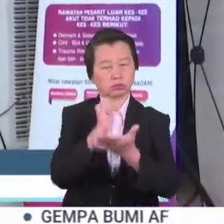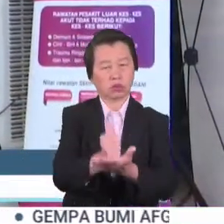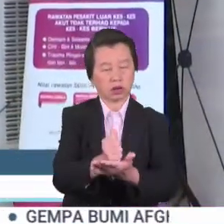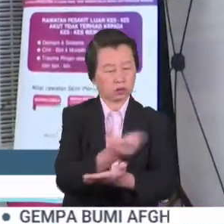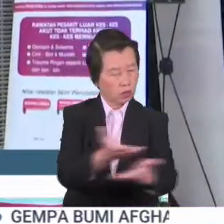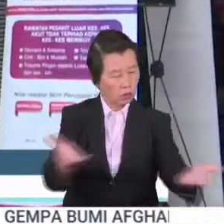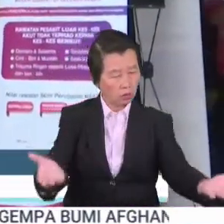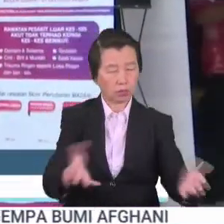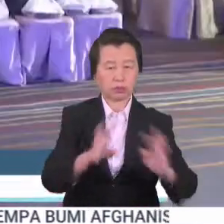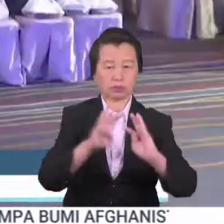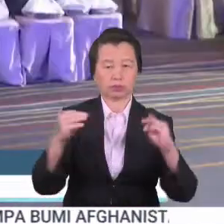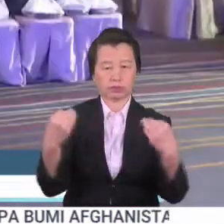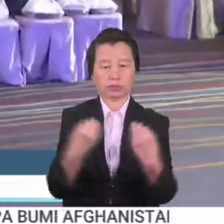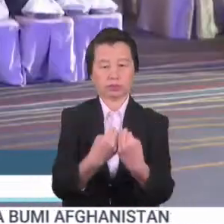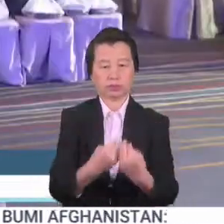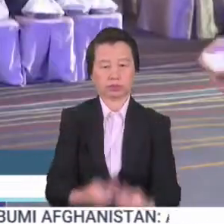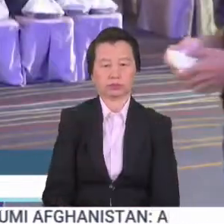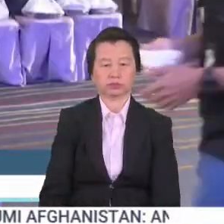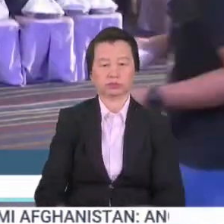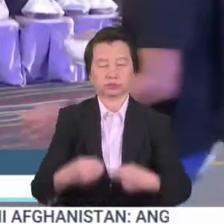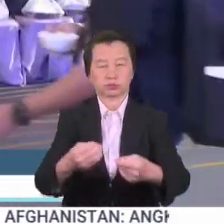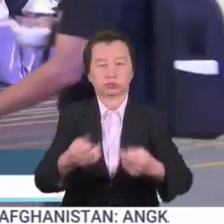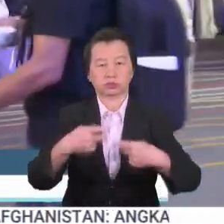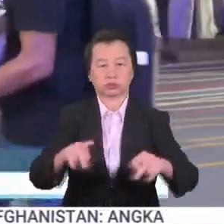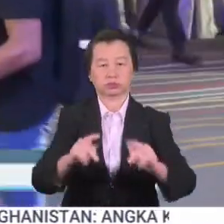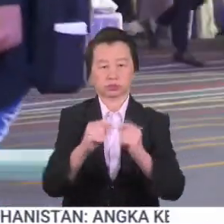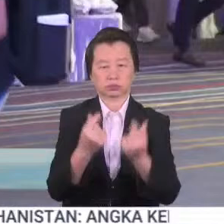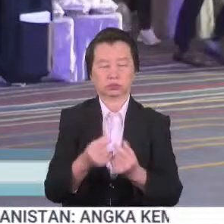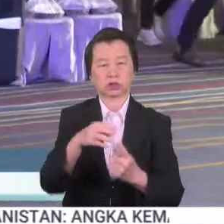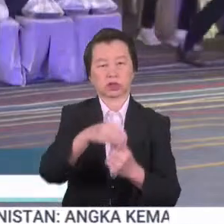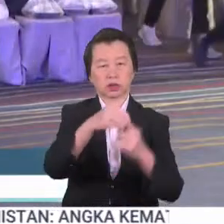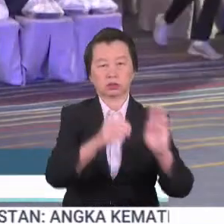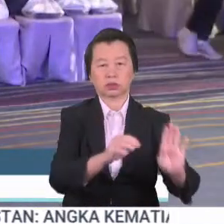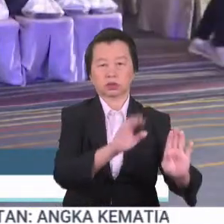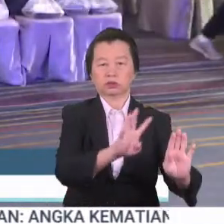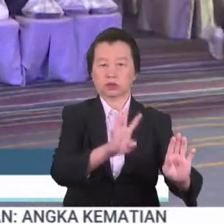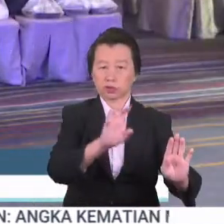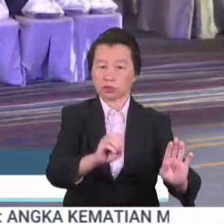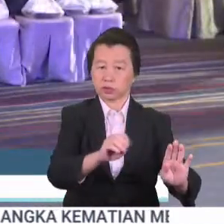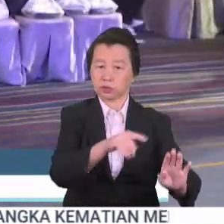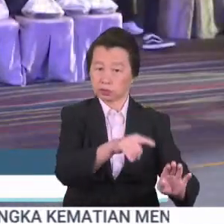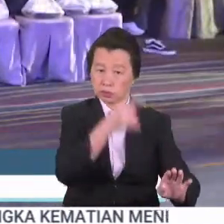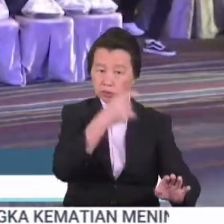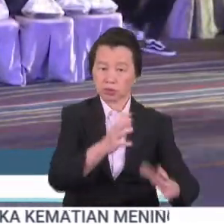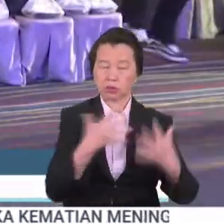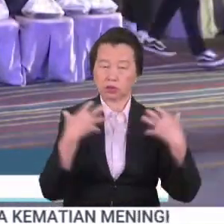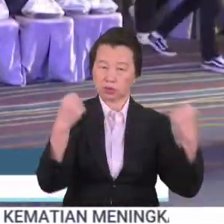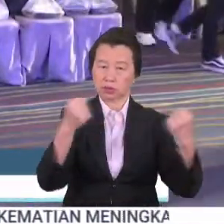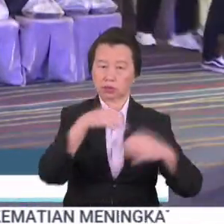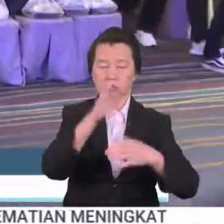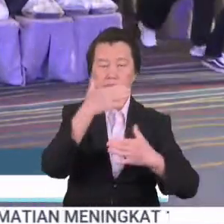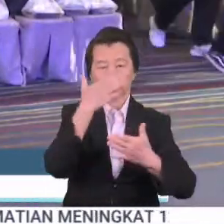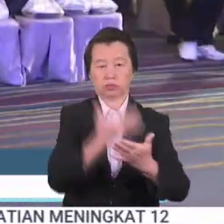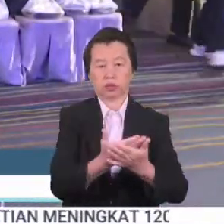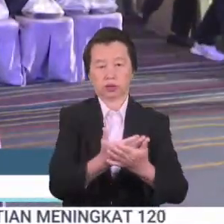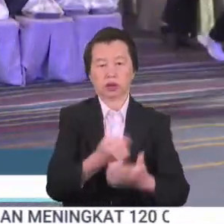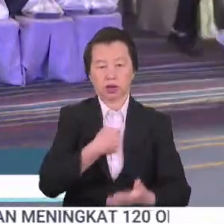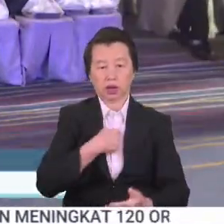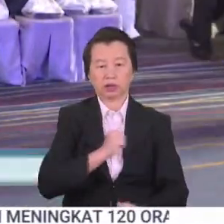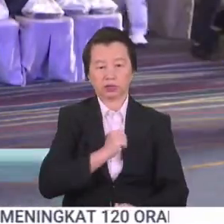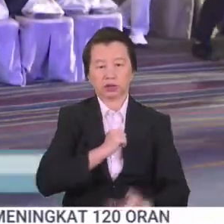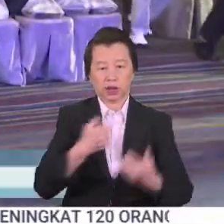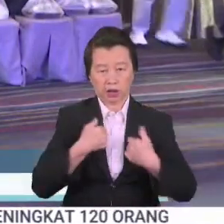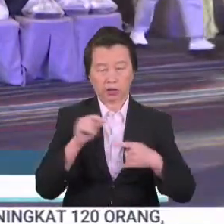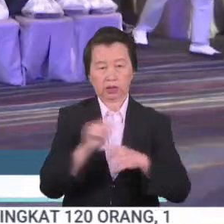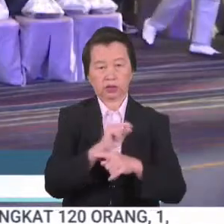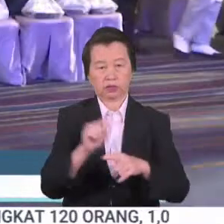lapisan masyarakat memberi peluang kepada golongan-golongan terutama B4 ni untuk dapat kemudan kesihatan dengan lebih baik Misalnya saya sendiri pun ada